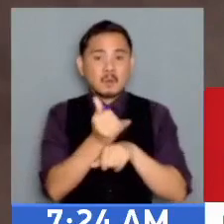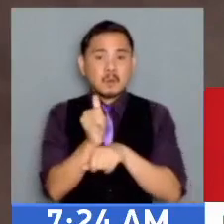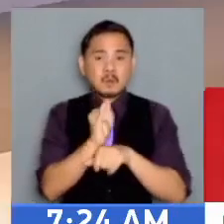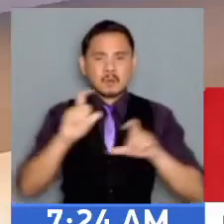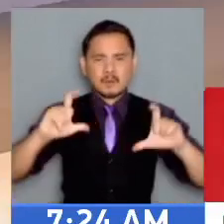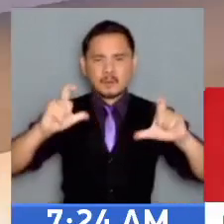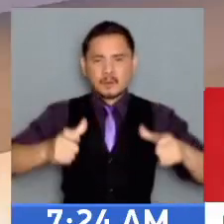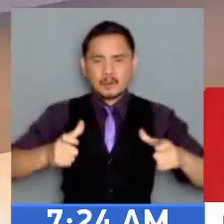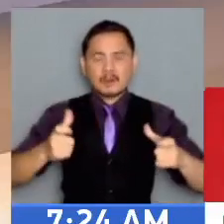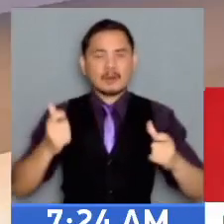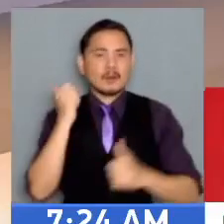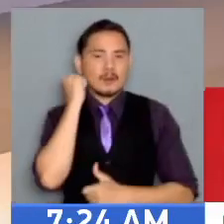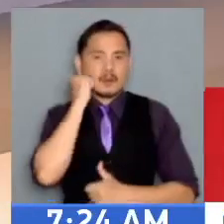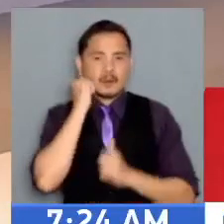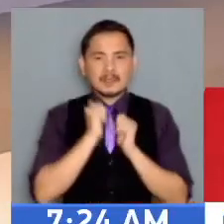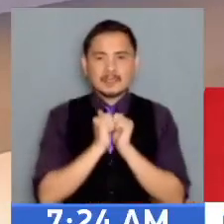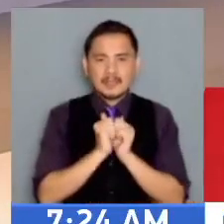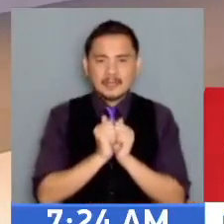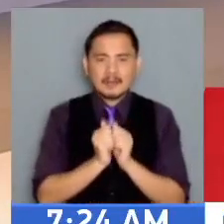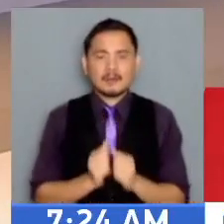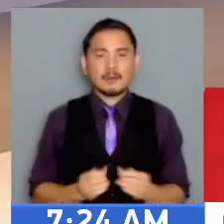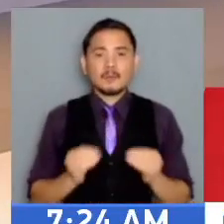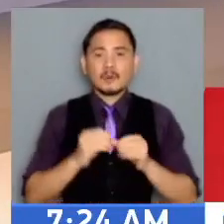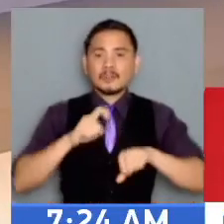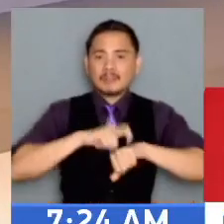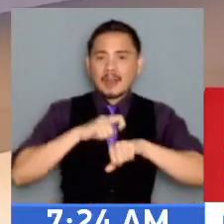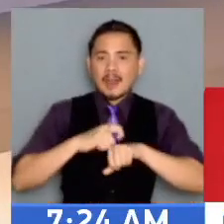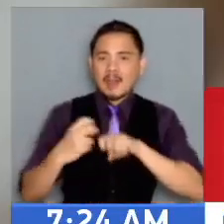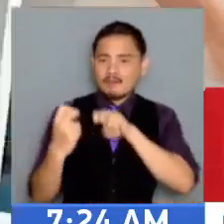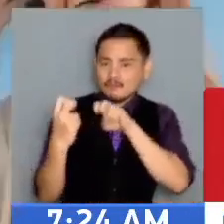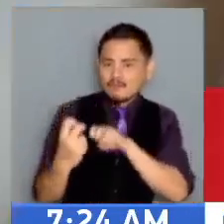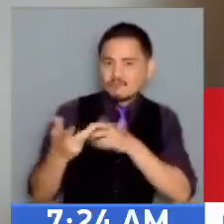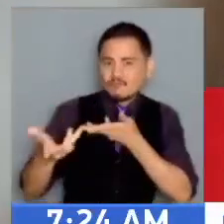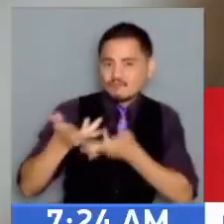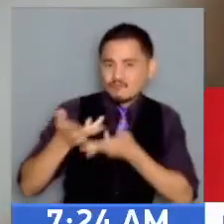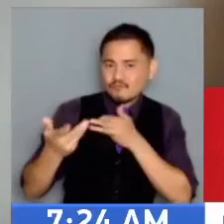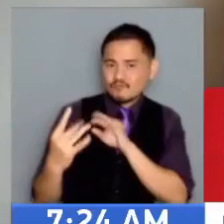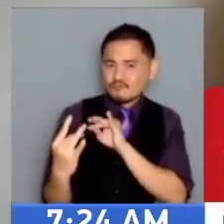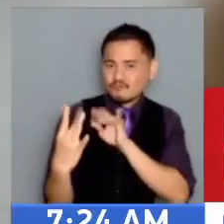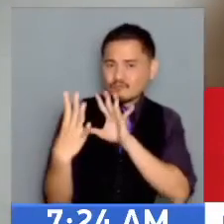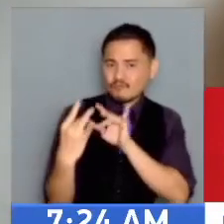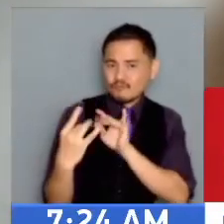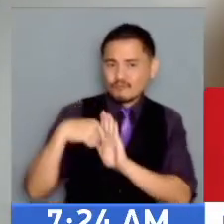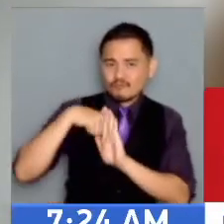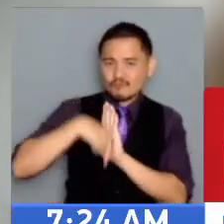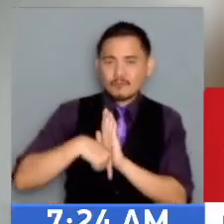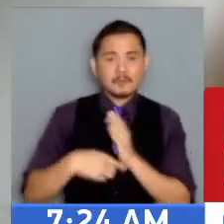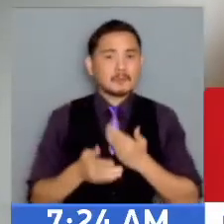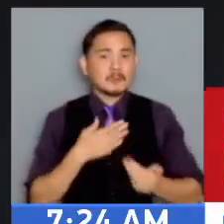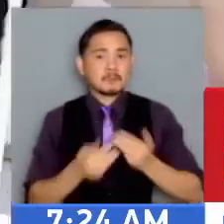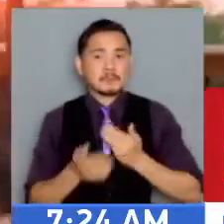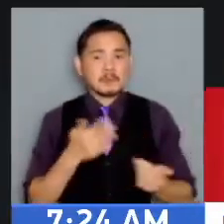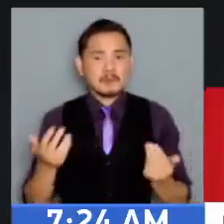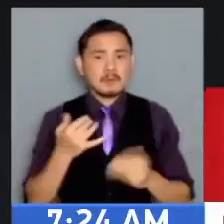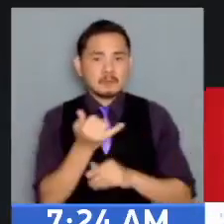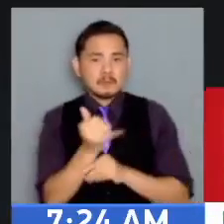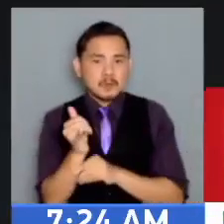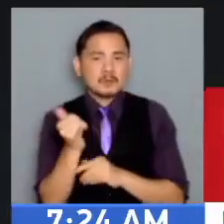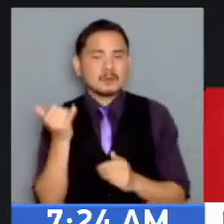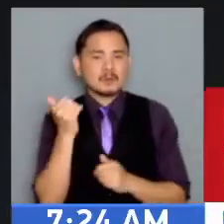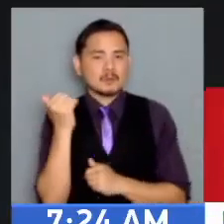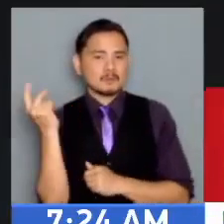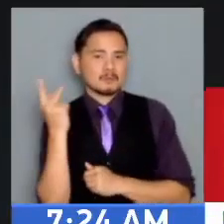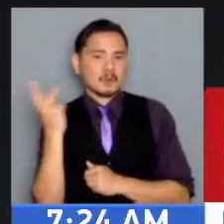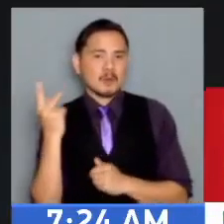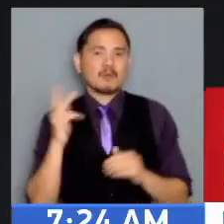pinagsamahan. Mas may time na makilala niyo yung isa't isa. And even hindi kami nagtataping. Punta ako sa kanya. Punta ako. Mm-hmm. Dalawin